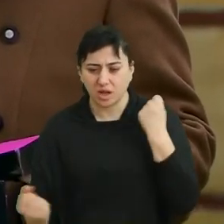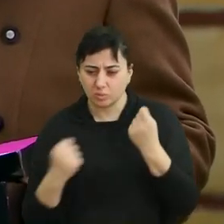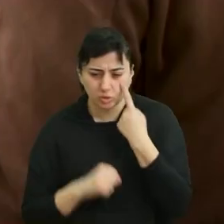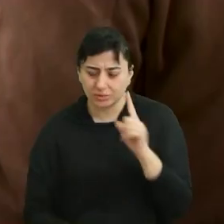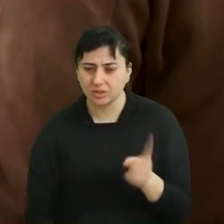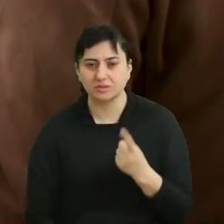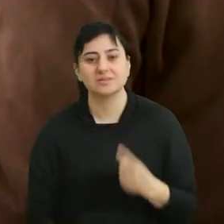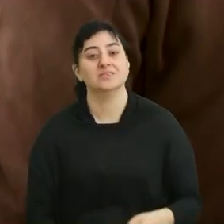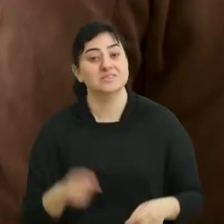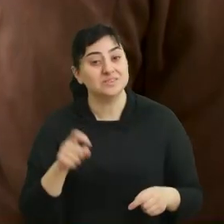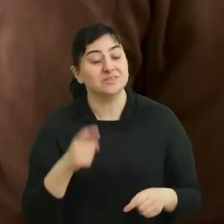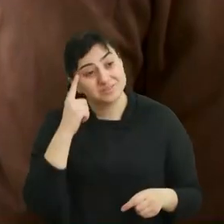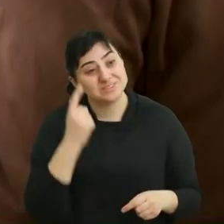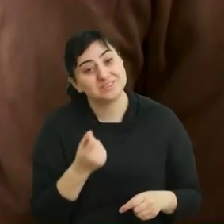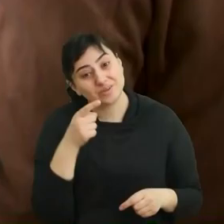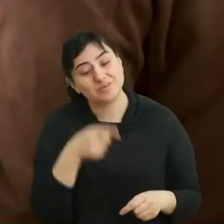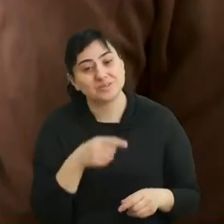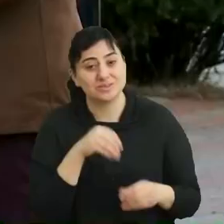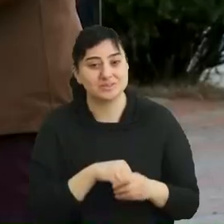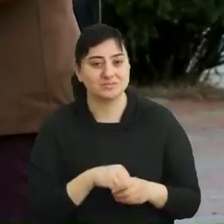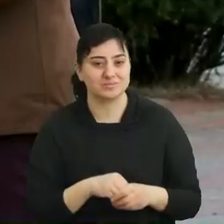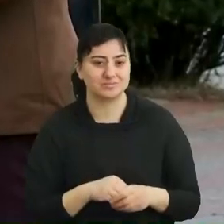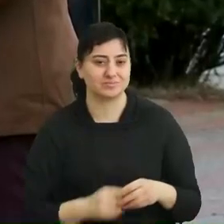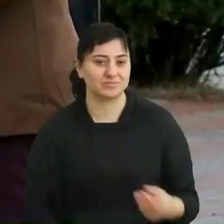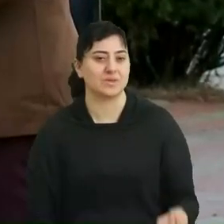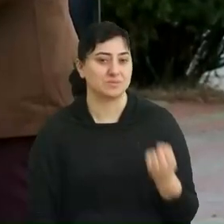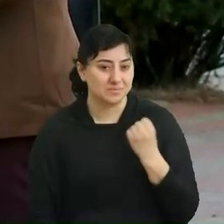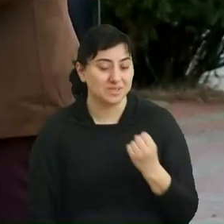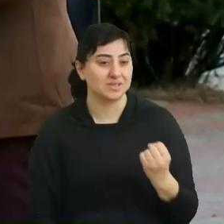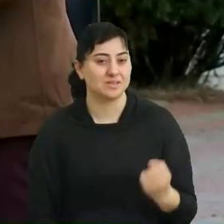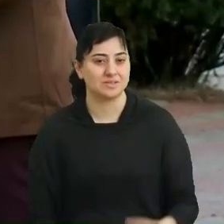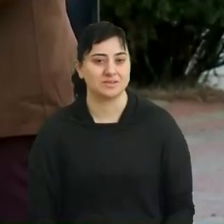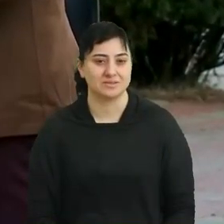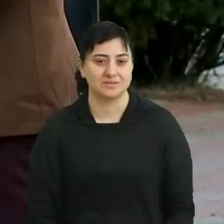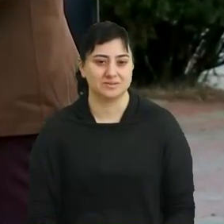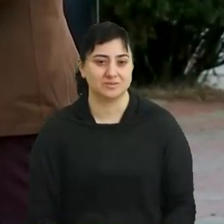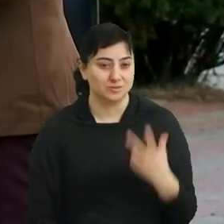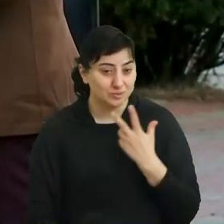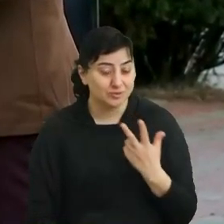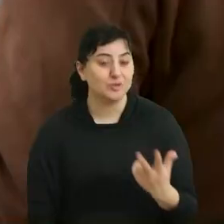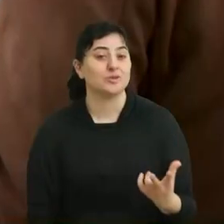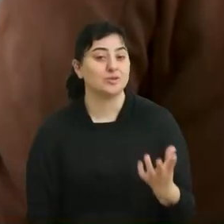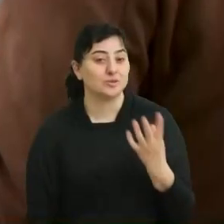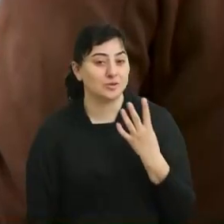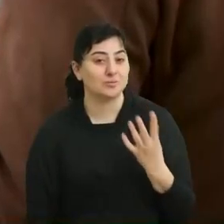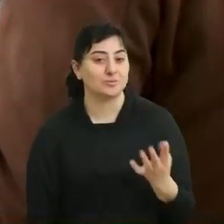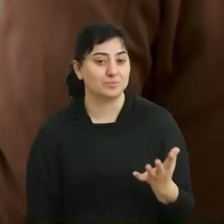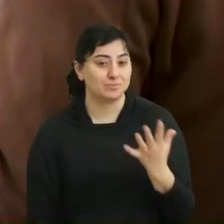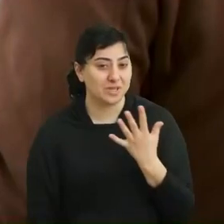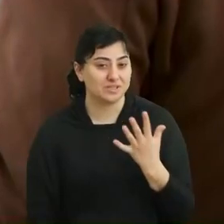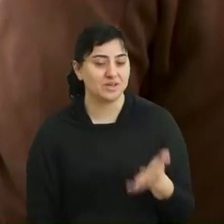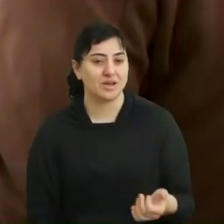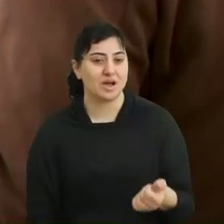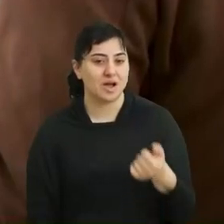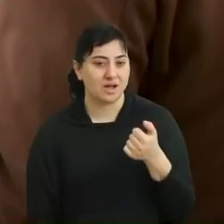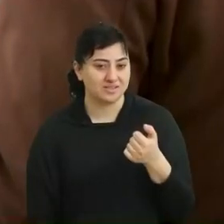görmemiştim Şükrü. İşte icadı olan kısım da o efendim. Bir, iki, üç, dört,